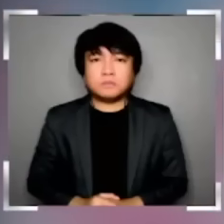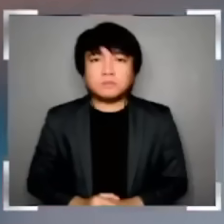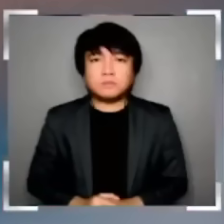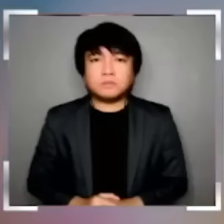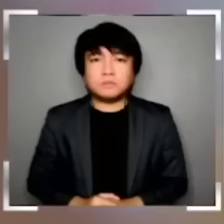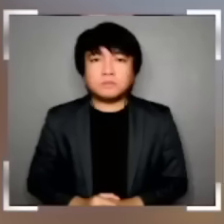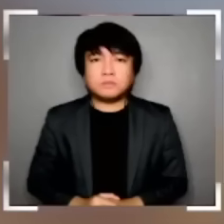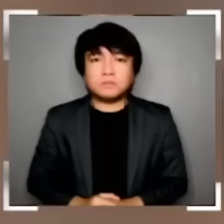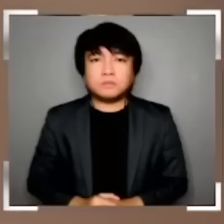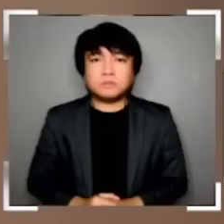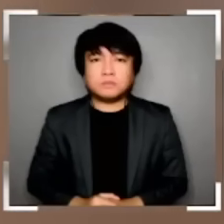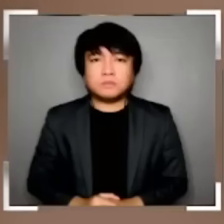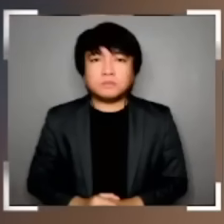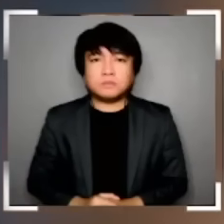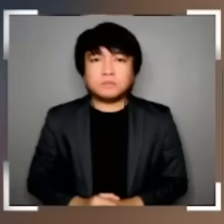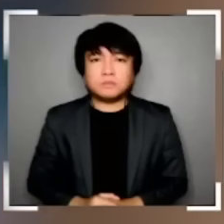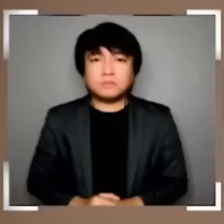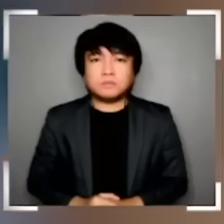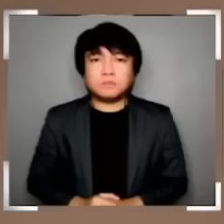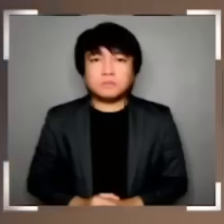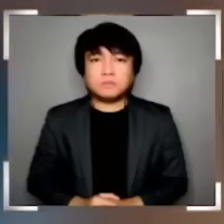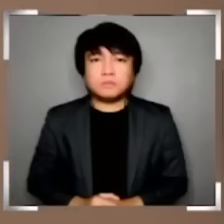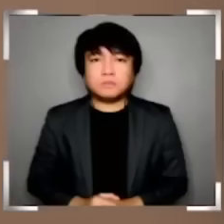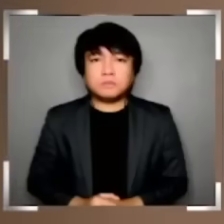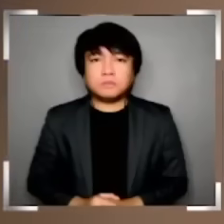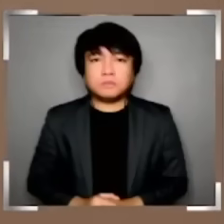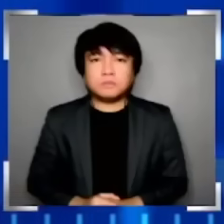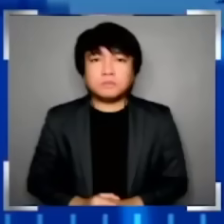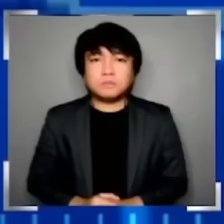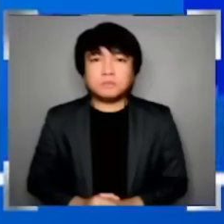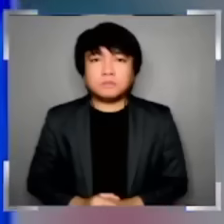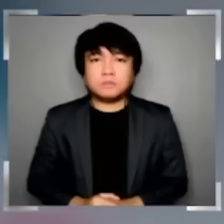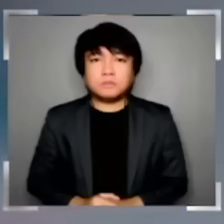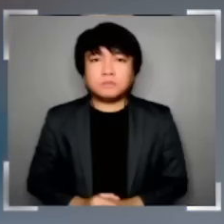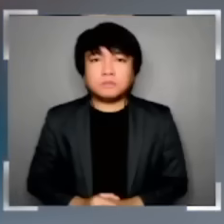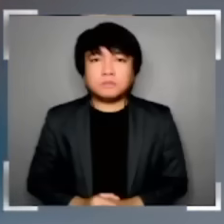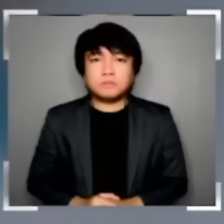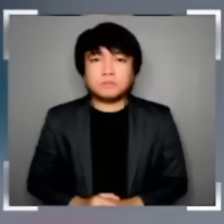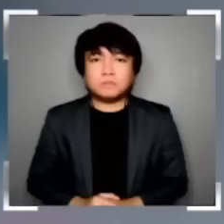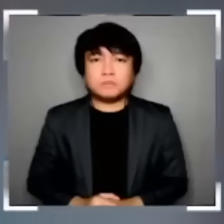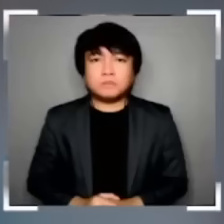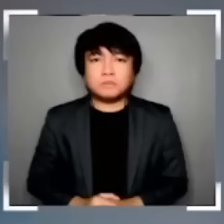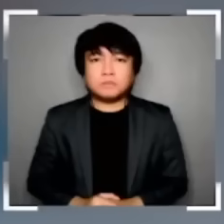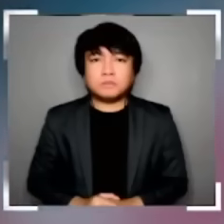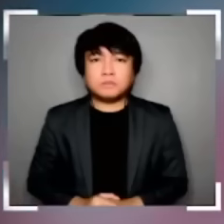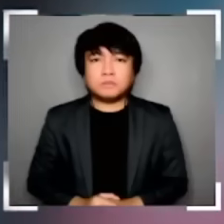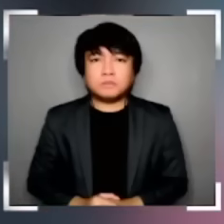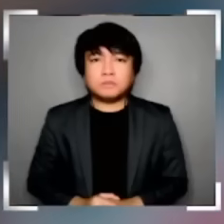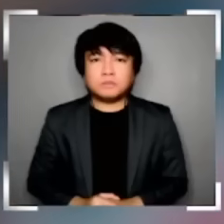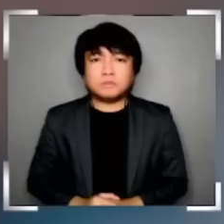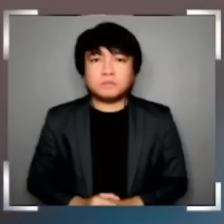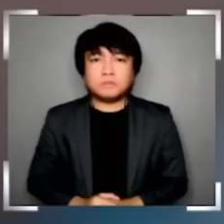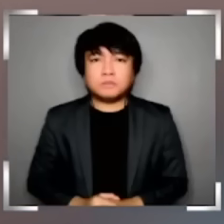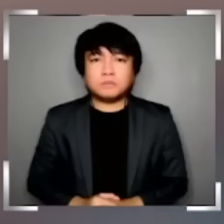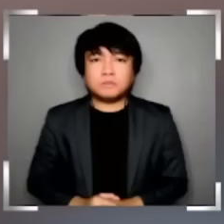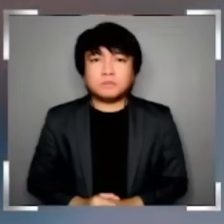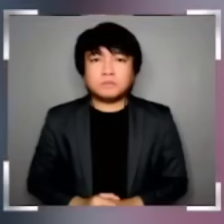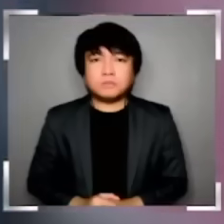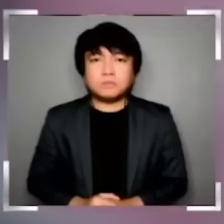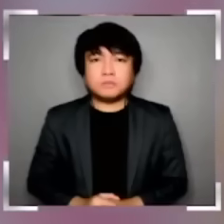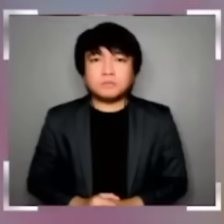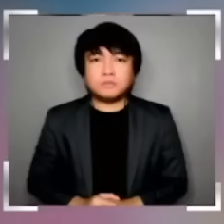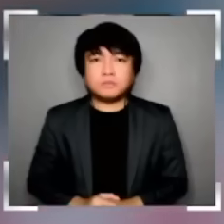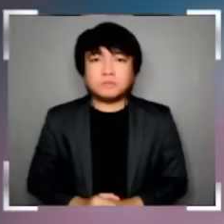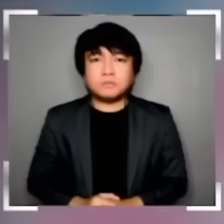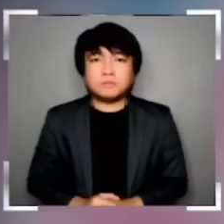sa imbestigasyon, isang residente ang nakarinig ng iyak ng sanggol. Pagkakita dun sa bata, mami, sa parang tagong silang lang siya